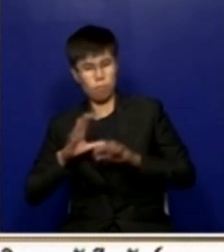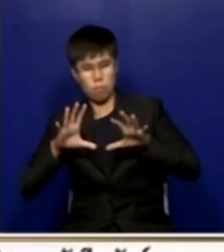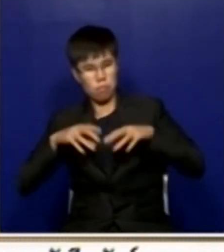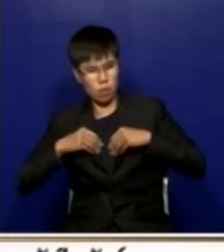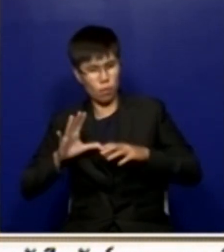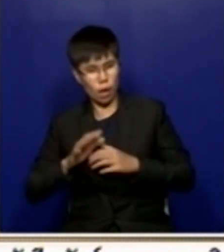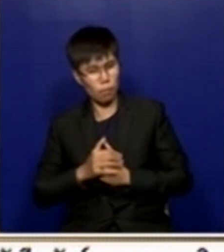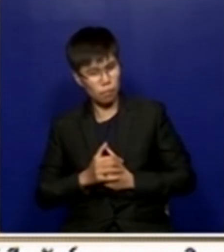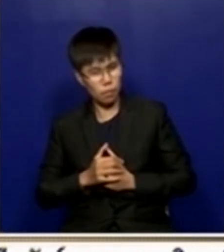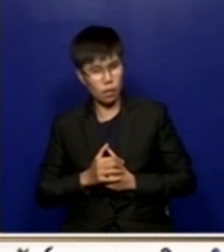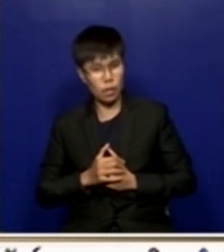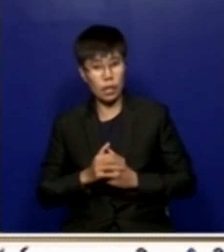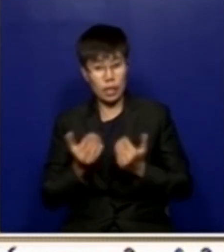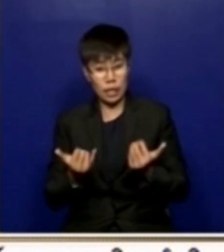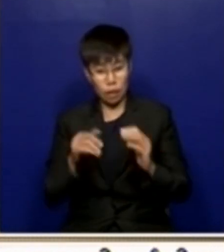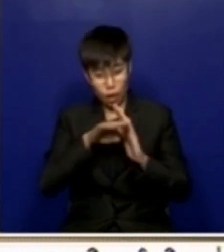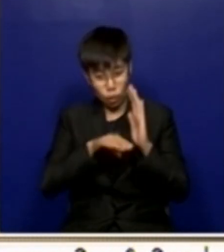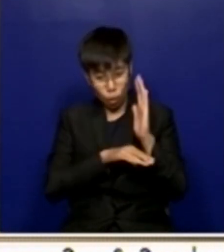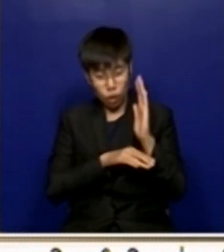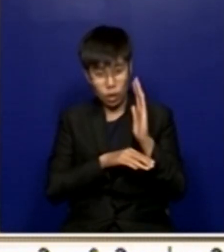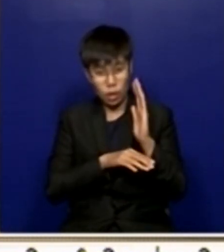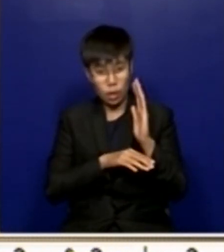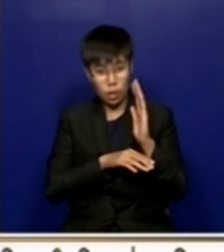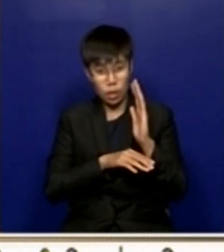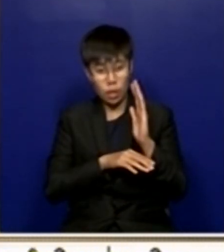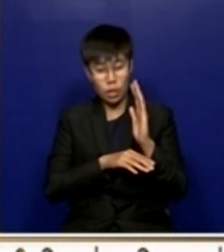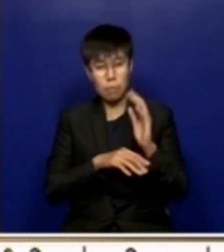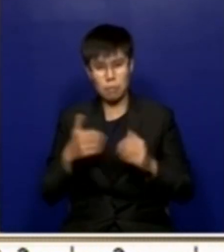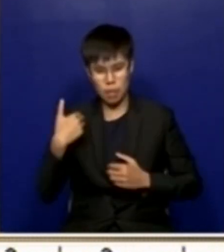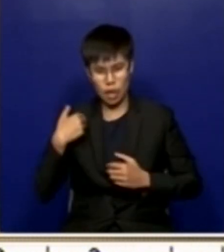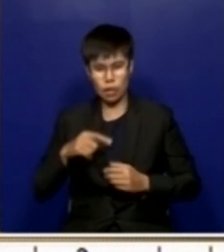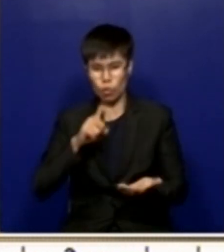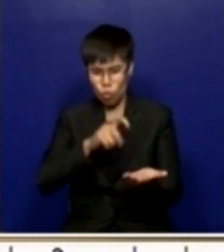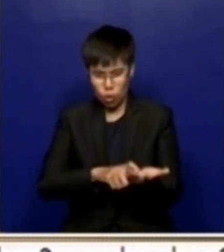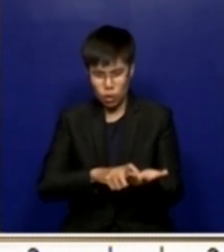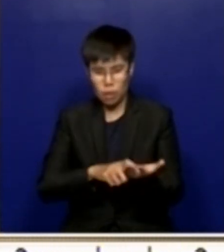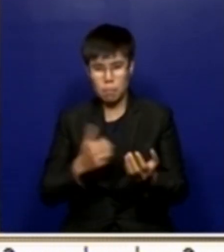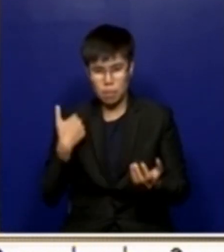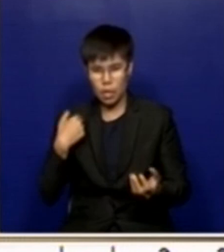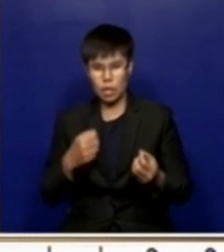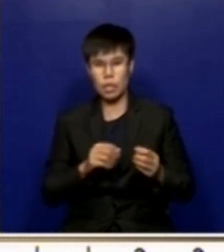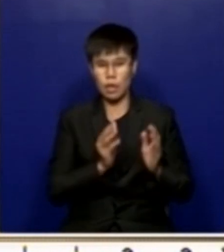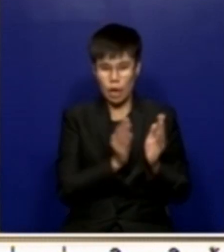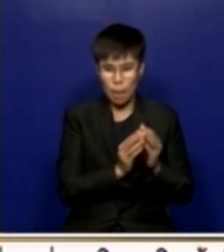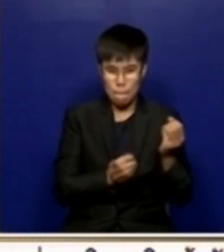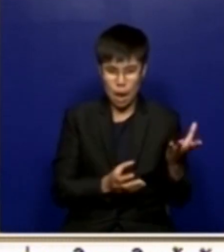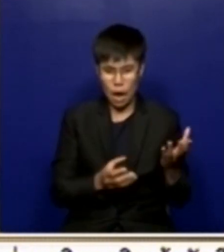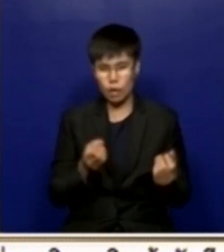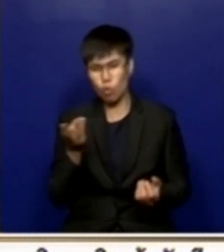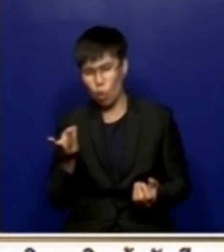ระบอบรัฐสภามันเวลามีการลงมติมันก็มีเสียงข้างมากเสียงข้างน้อยอย่างนี้ก็เป็นเรื่องธรรมดา